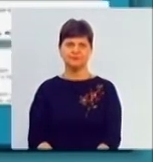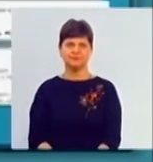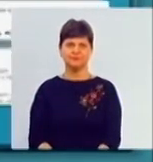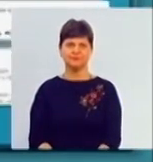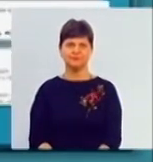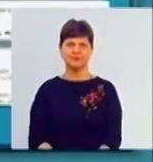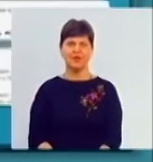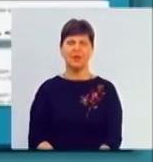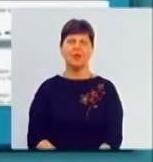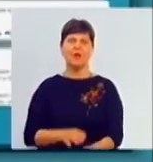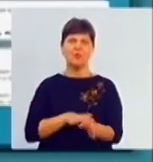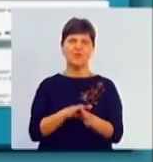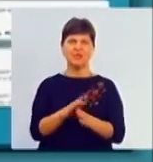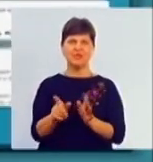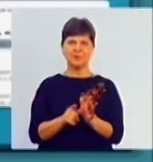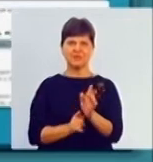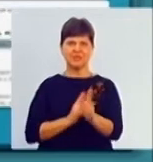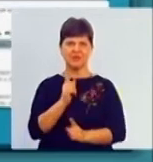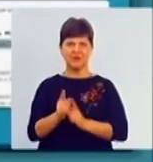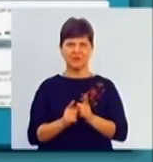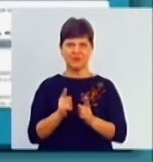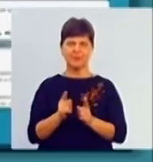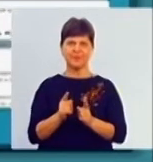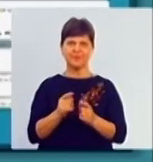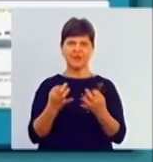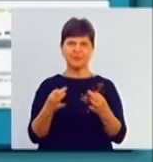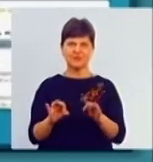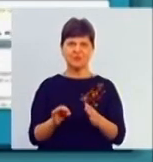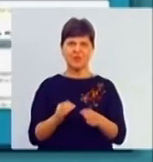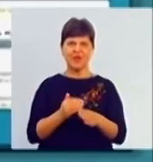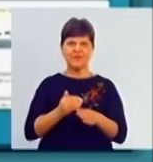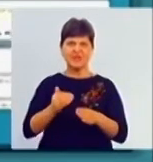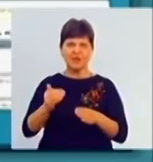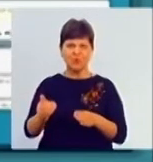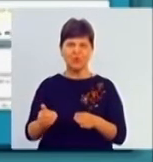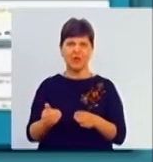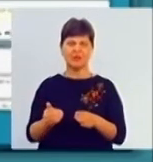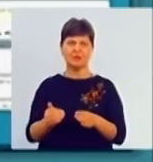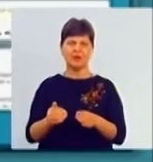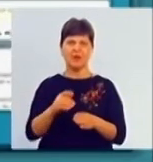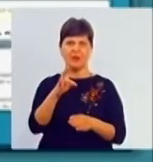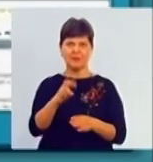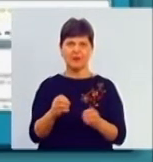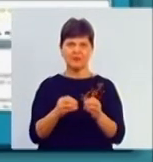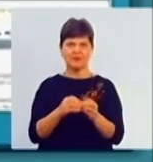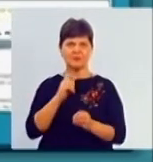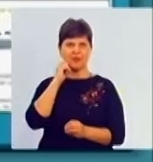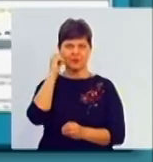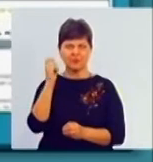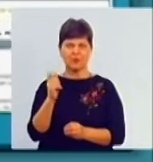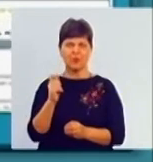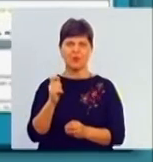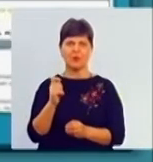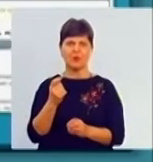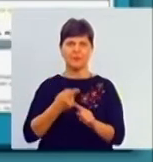Проведена пенсійна реформа дозволила відтермінувати необхідність підвищення пенсійного віку принаймні ще на 10 років. За прогнозами демографів,